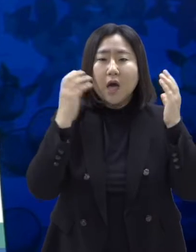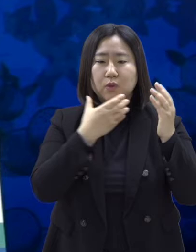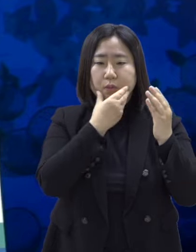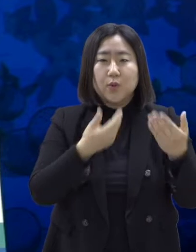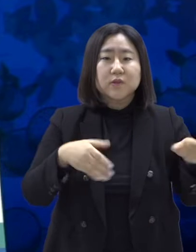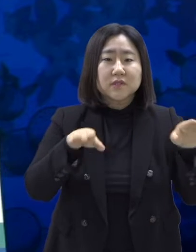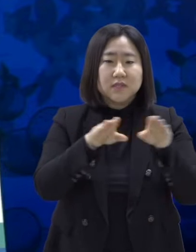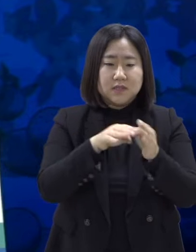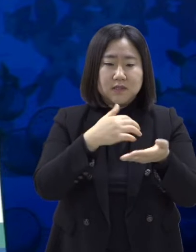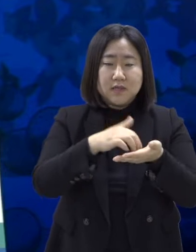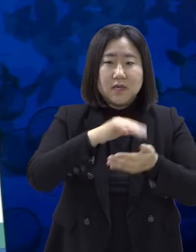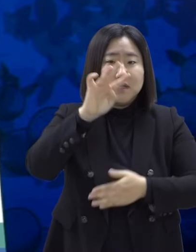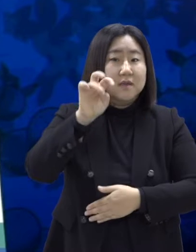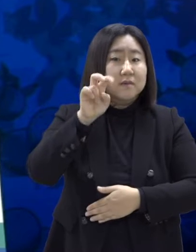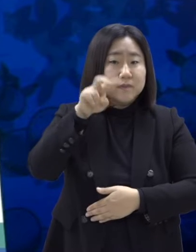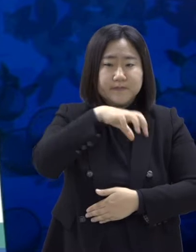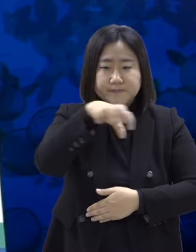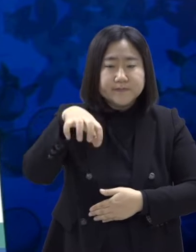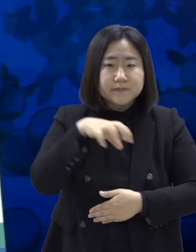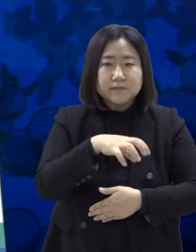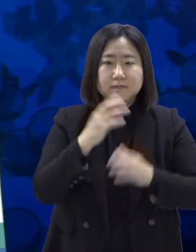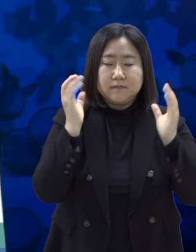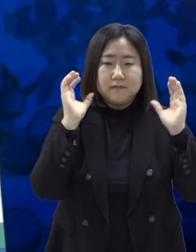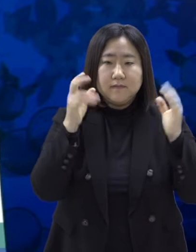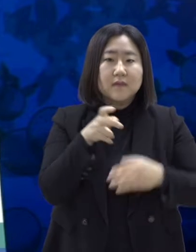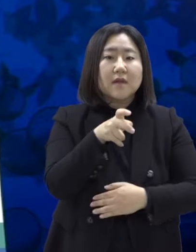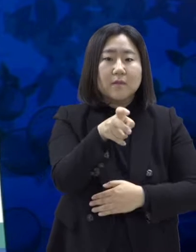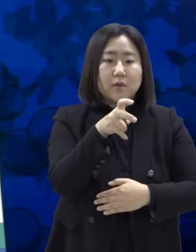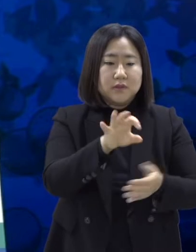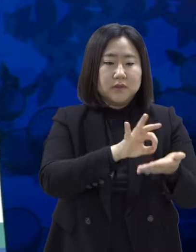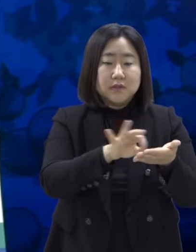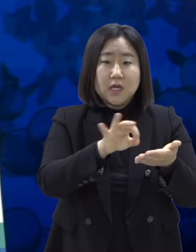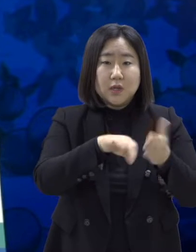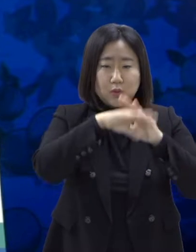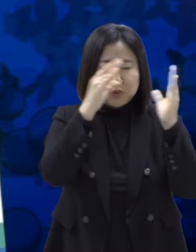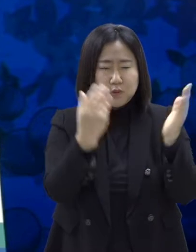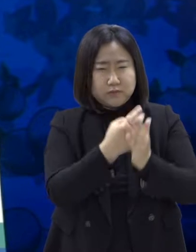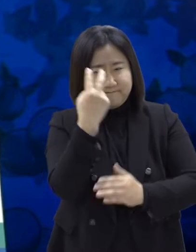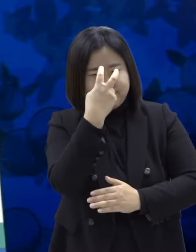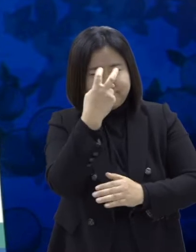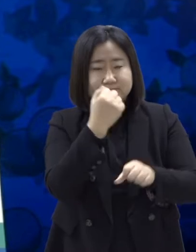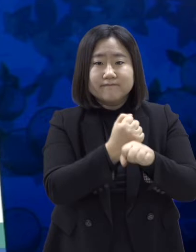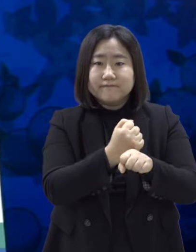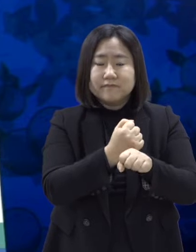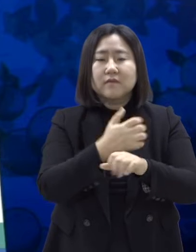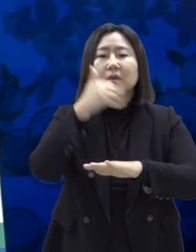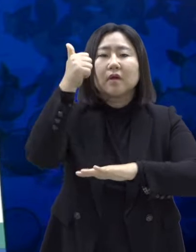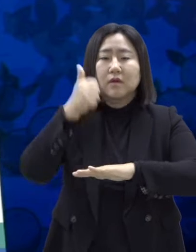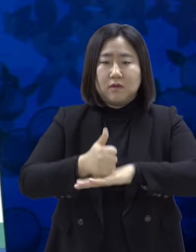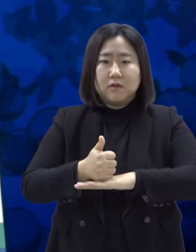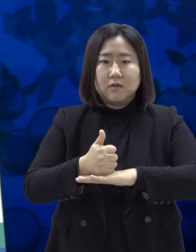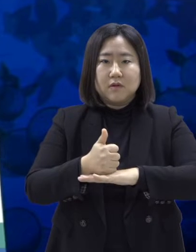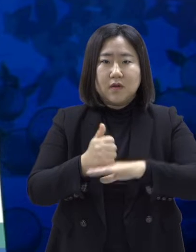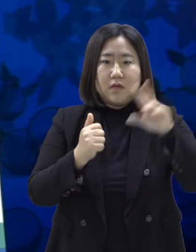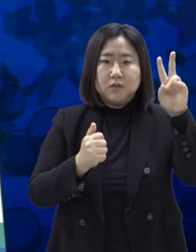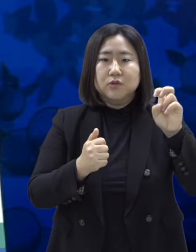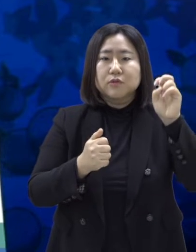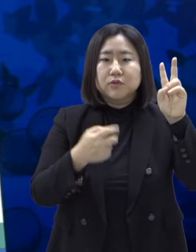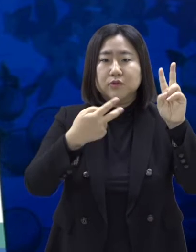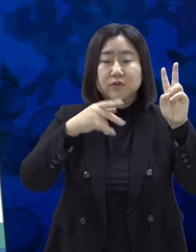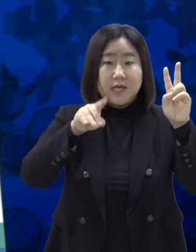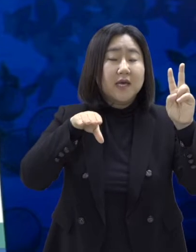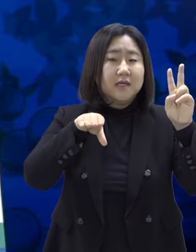아동복지시설 32곳을 대상으로 어린이 통학버스 사용 실태 전수조사를 했는데요. 조사 결과